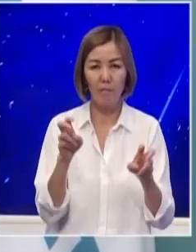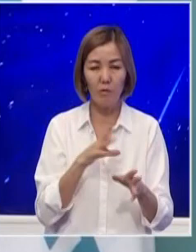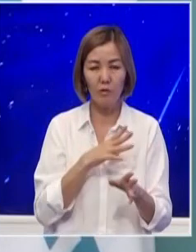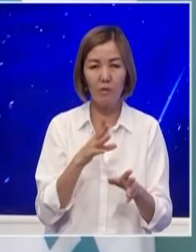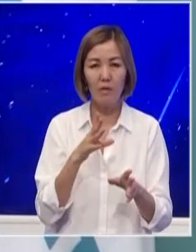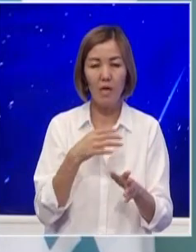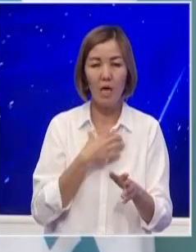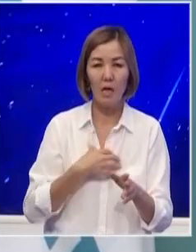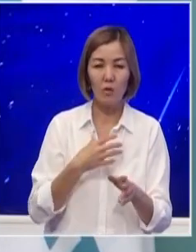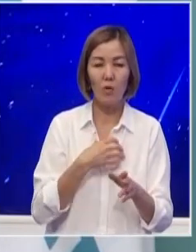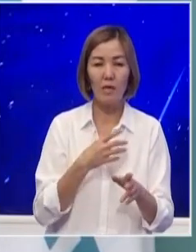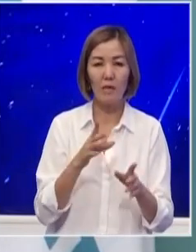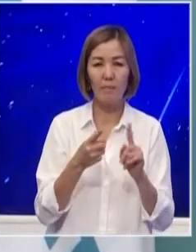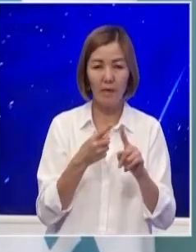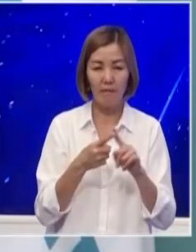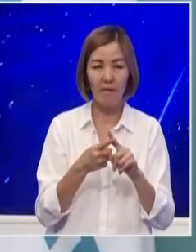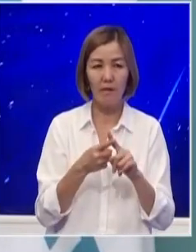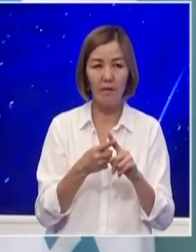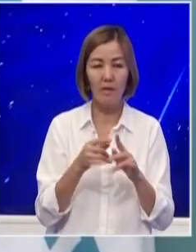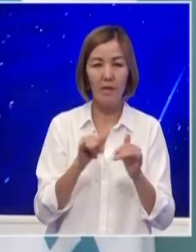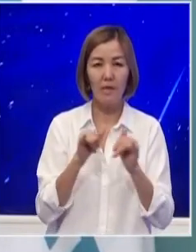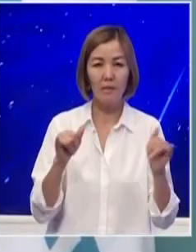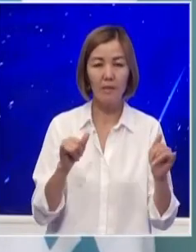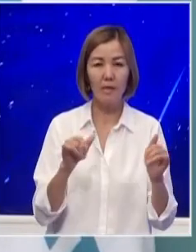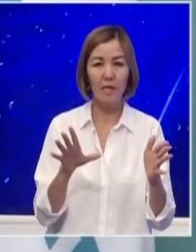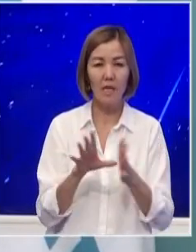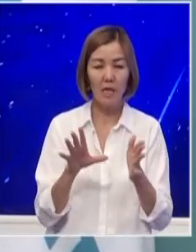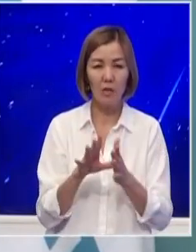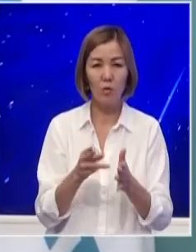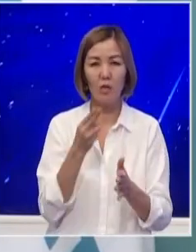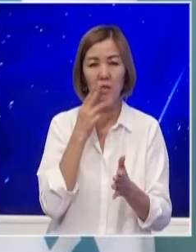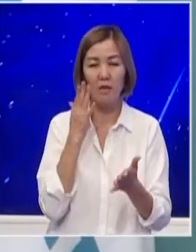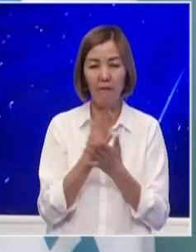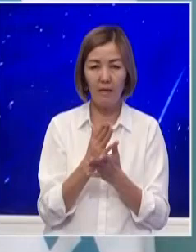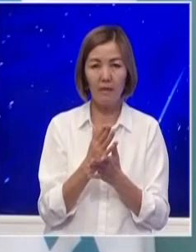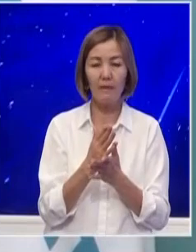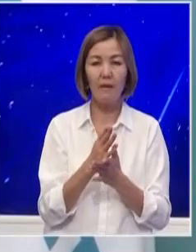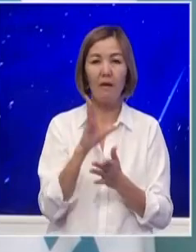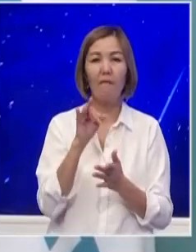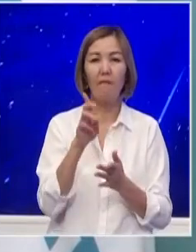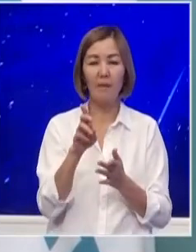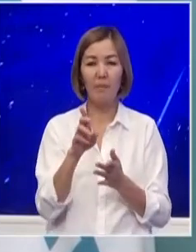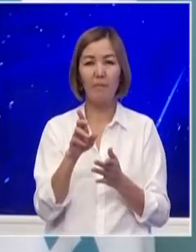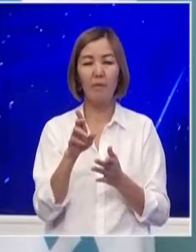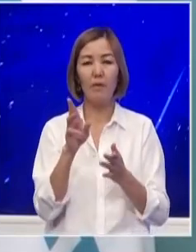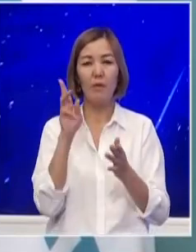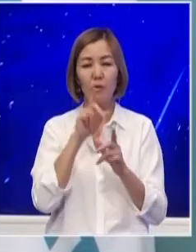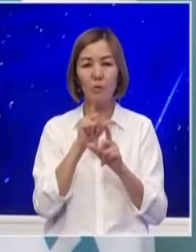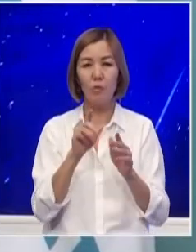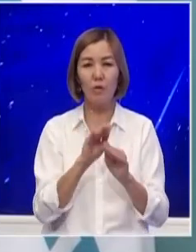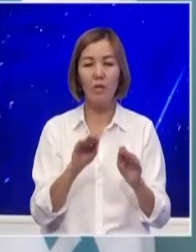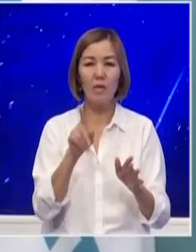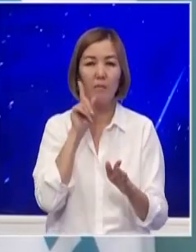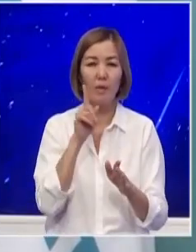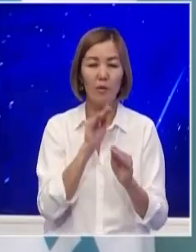самых актуальных. Это распространение электронных сигарет, и вейпов среди школьников и подростков,